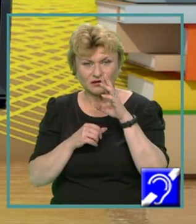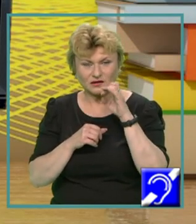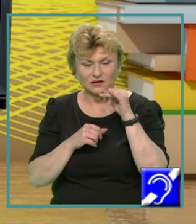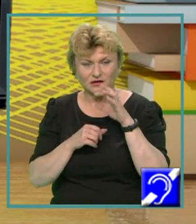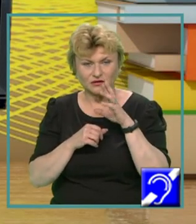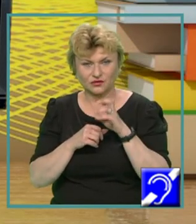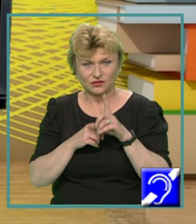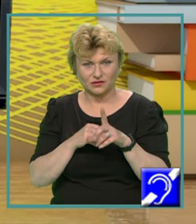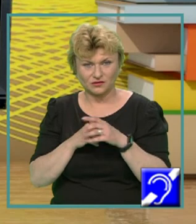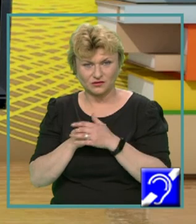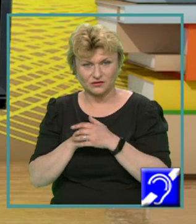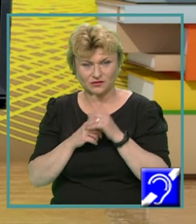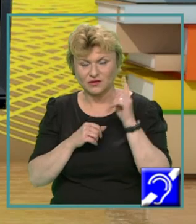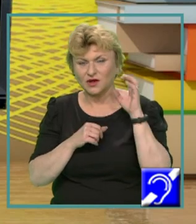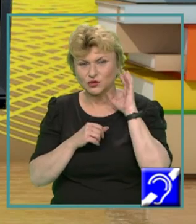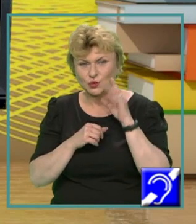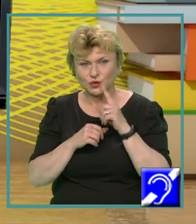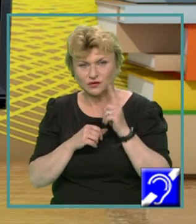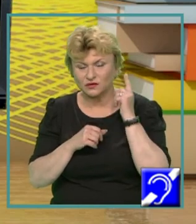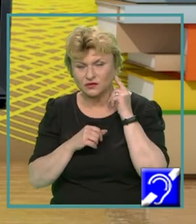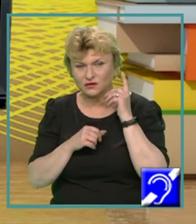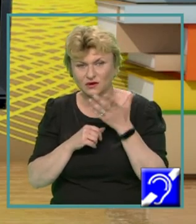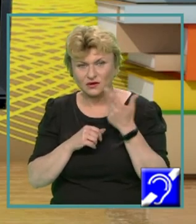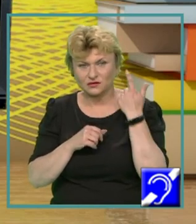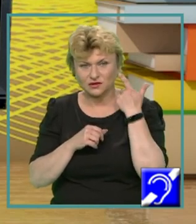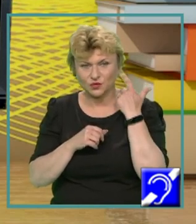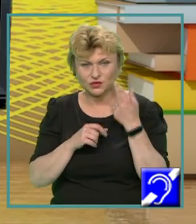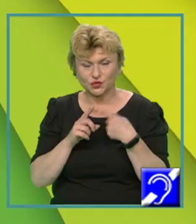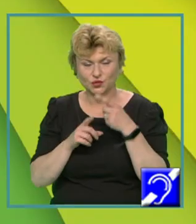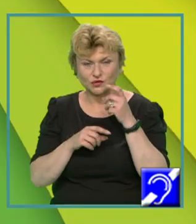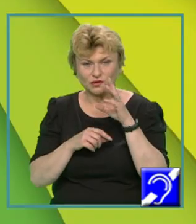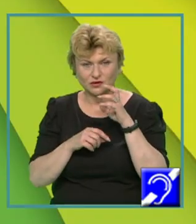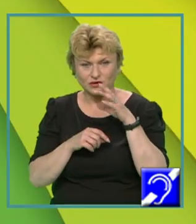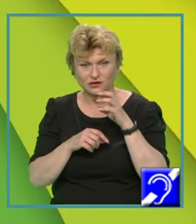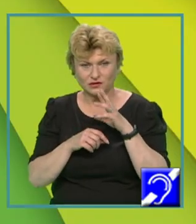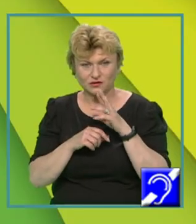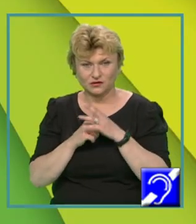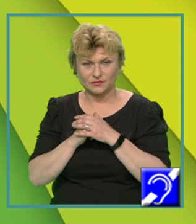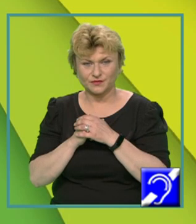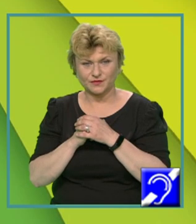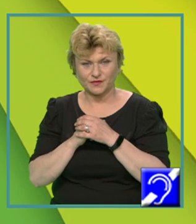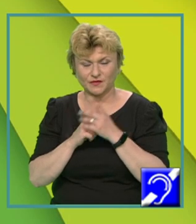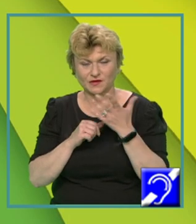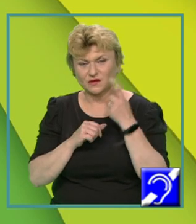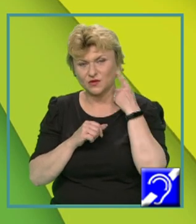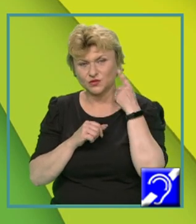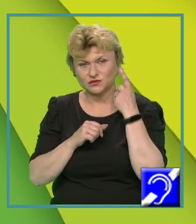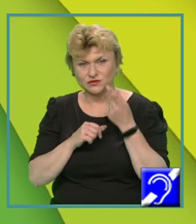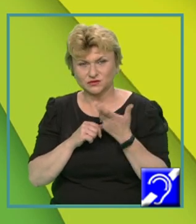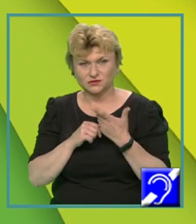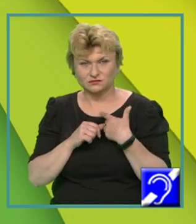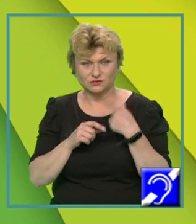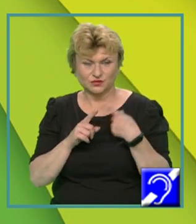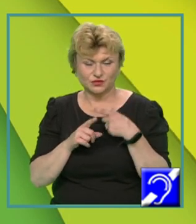creier. Ascultăm cu urechea, dar auzim cu creierul. Ureche, nerv, creier. De la ureche, de la organul cortic, pleacă nervul